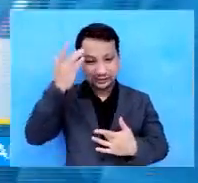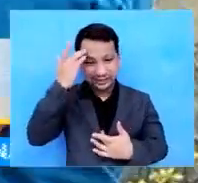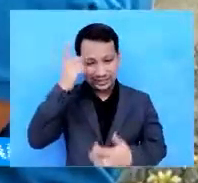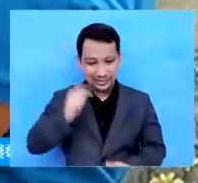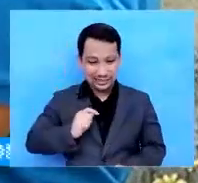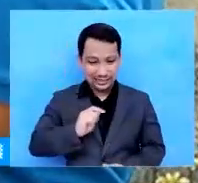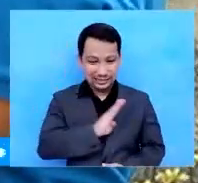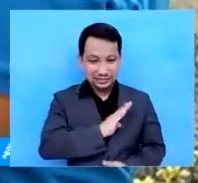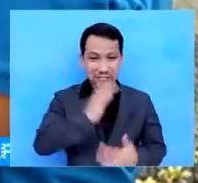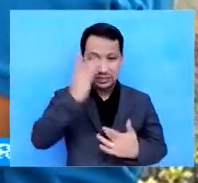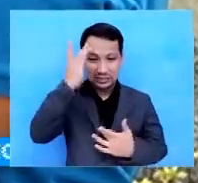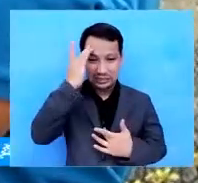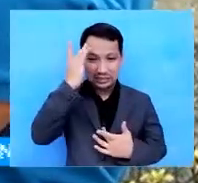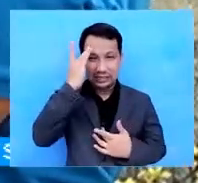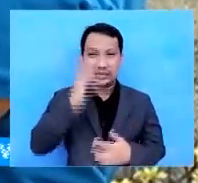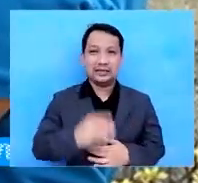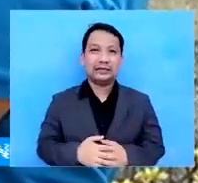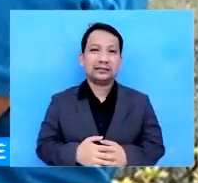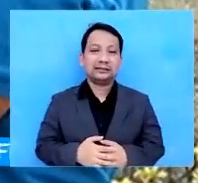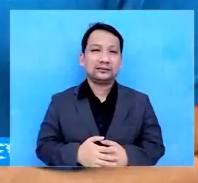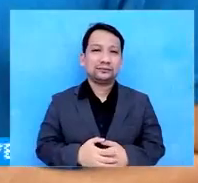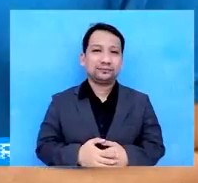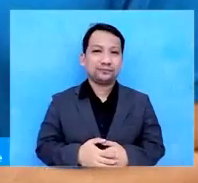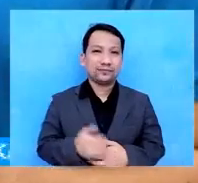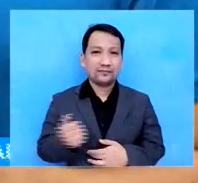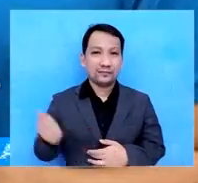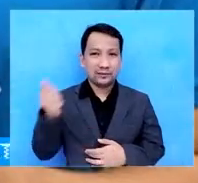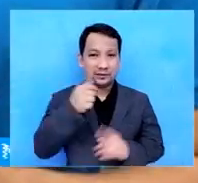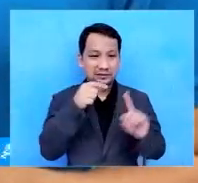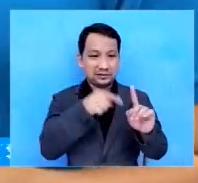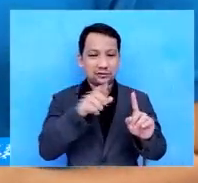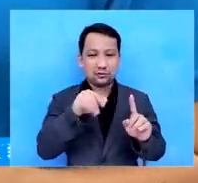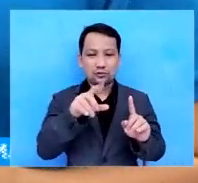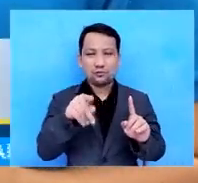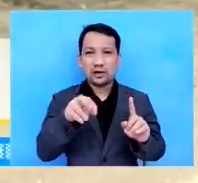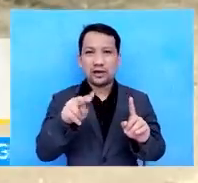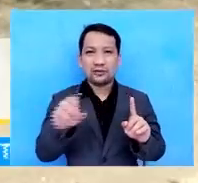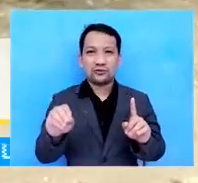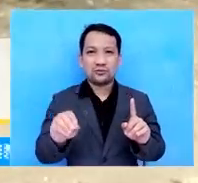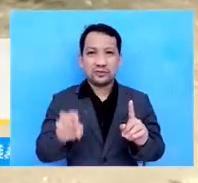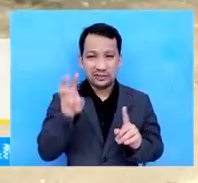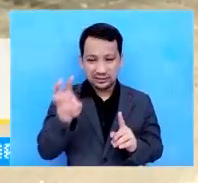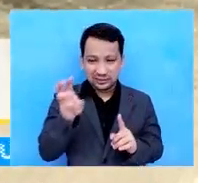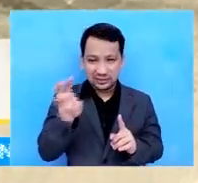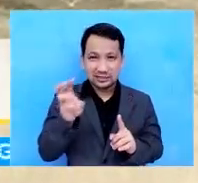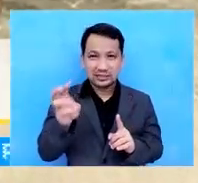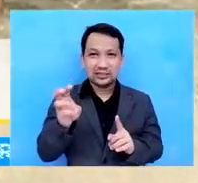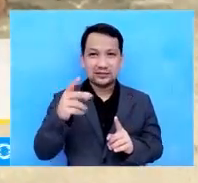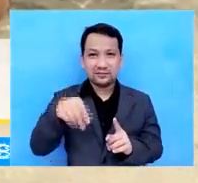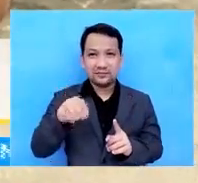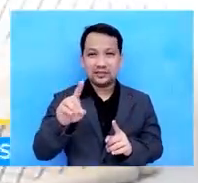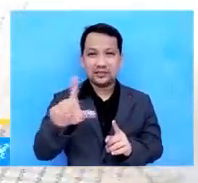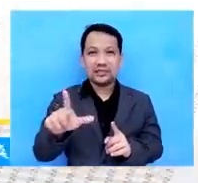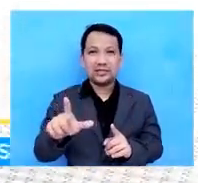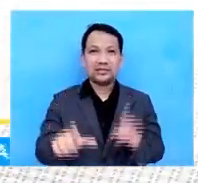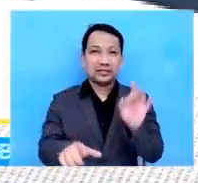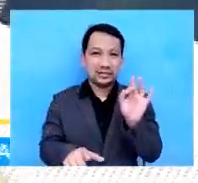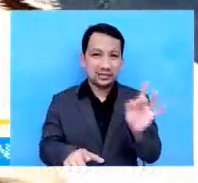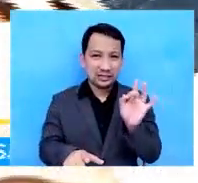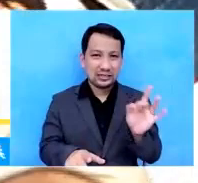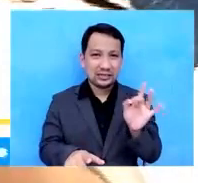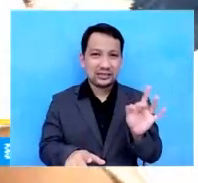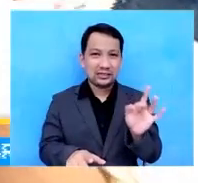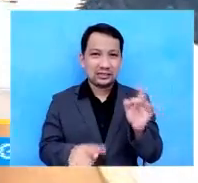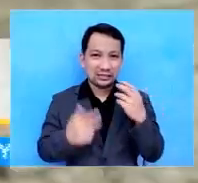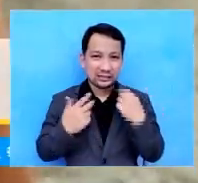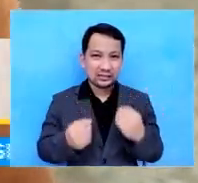preso. Ayon kay Colopano, halos 60 PDL ang naka-isolate at lampas 80 ang nagpapagaling